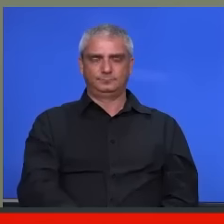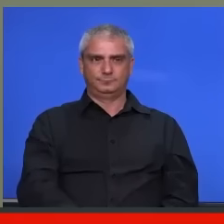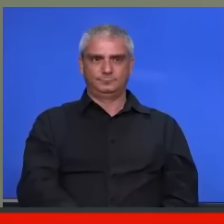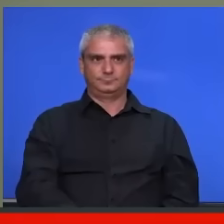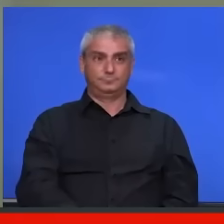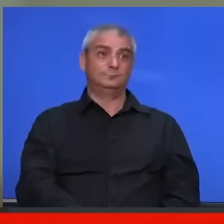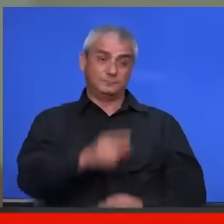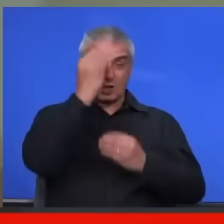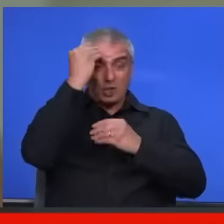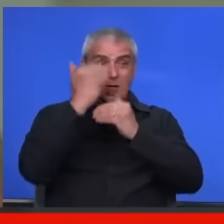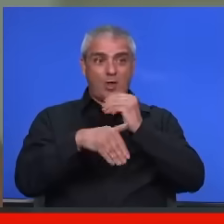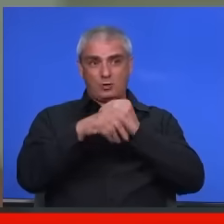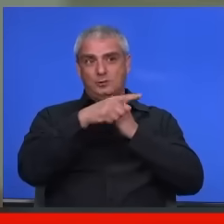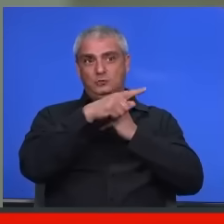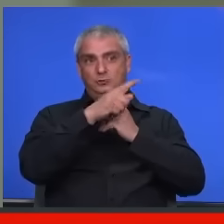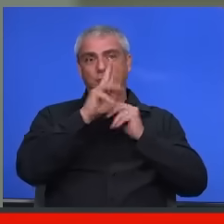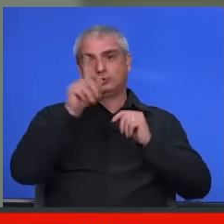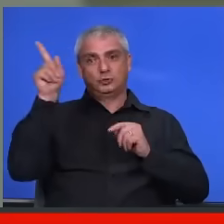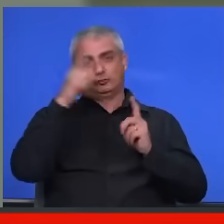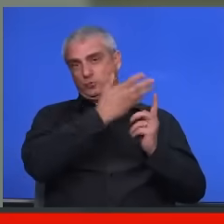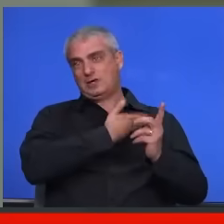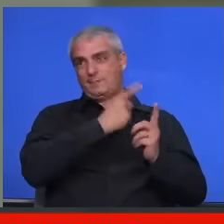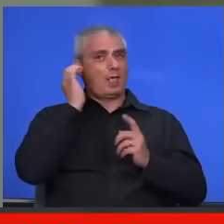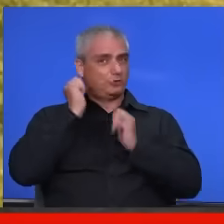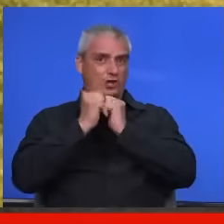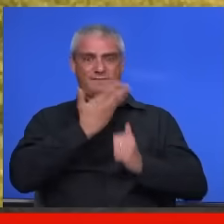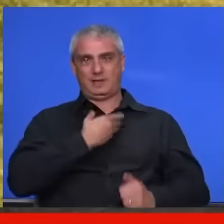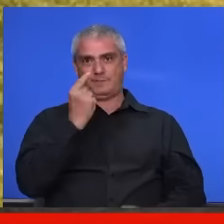זו ההודעה האחרונה שיש לה ממנו.